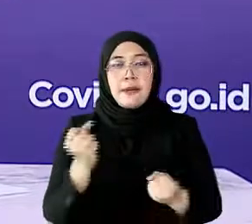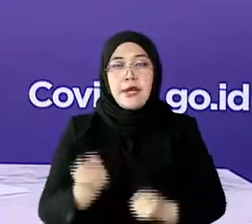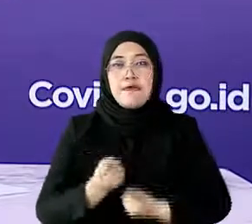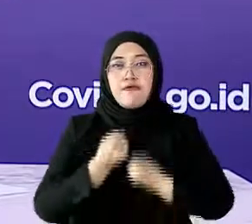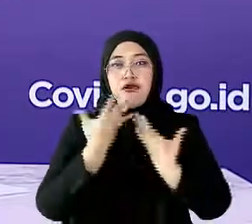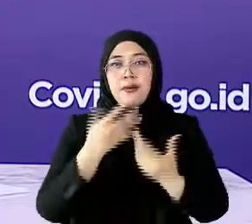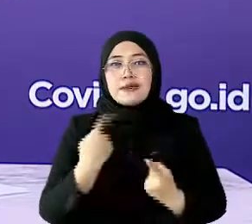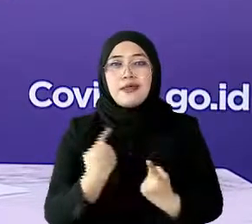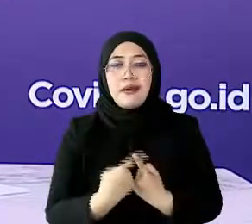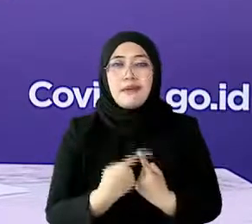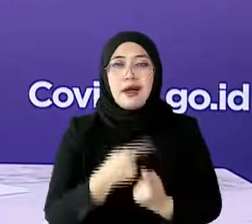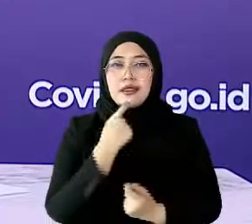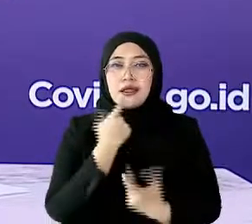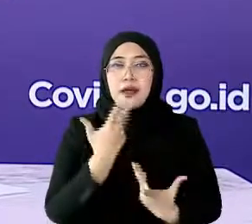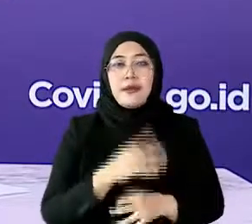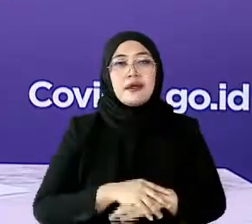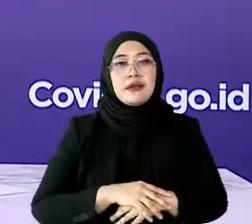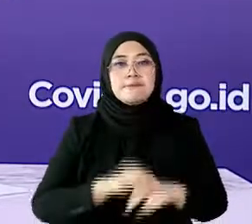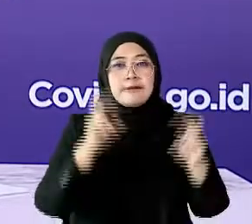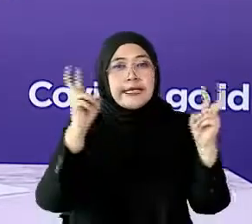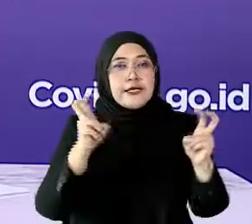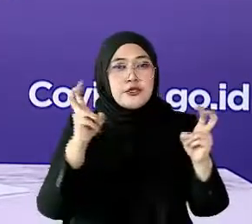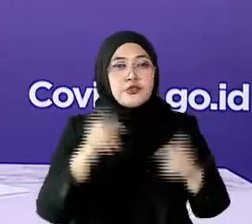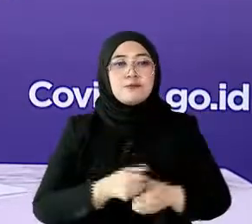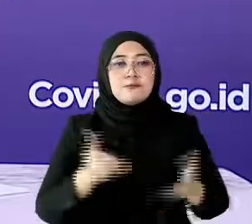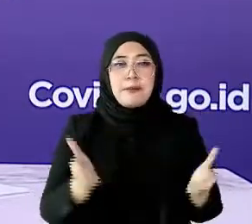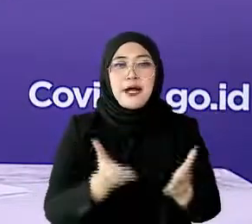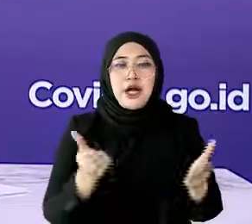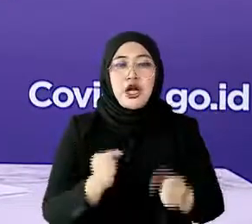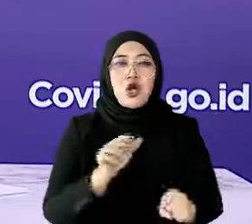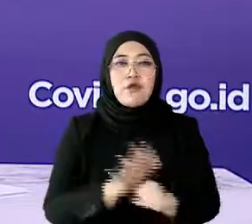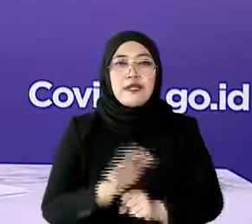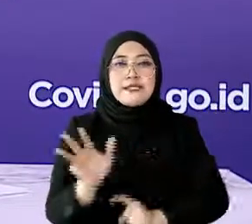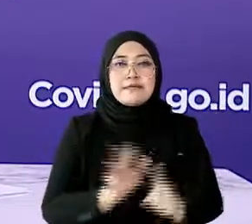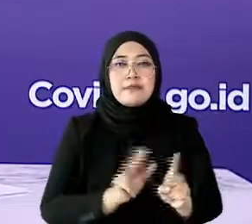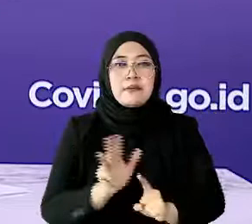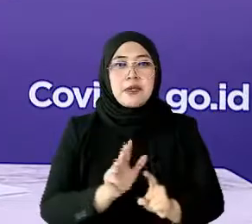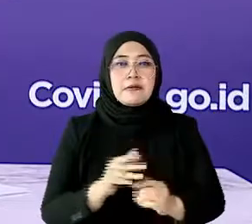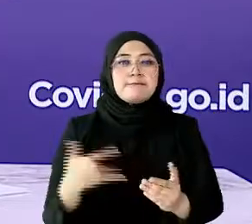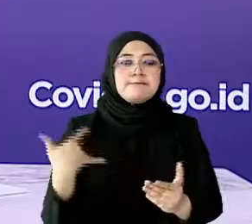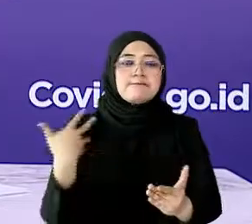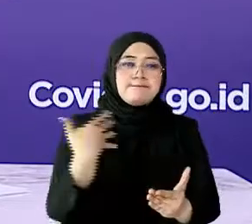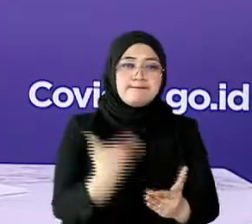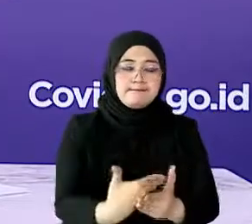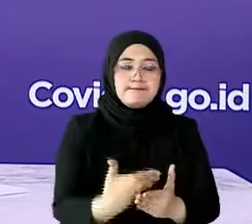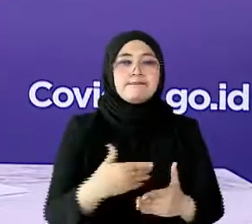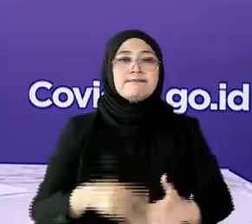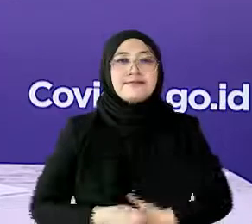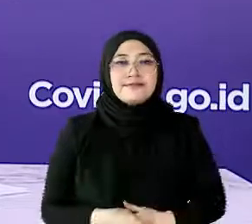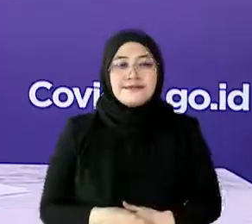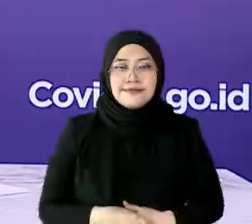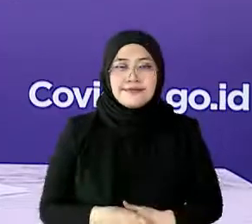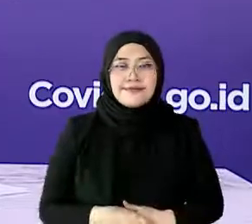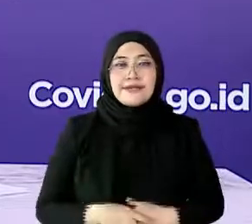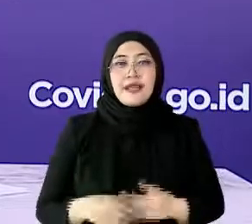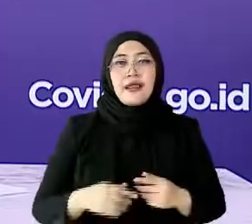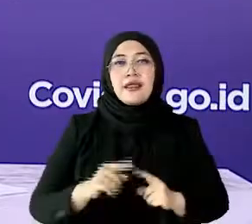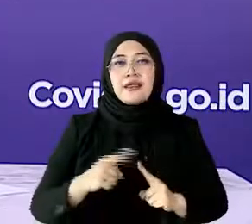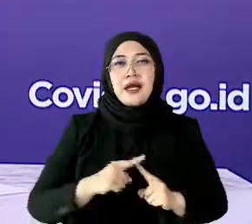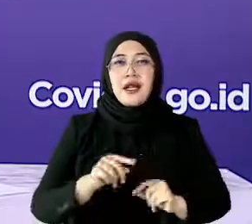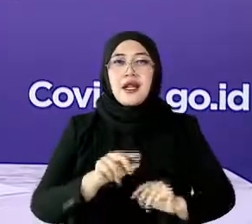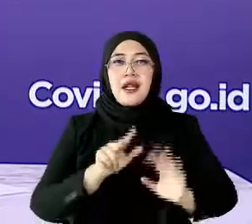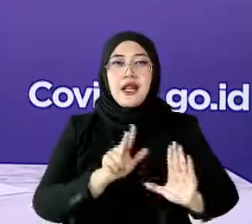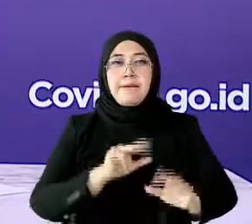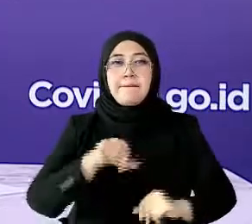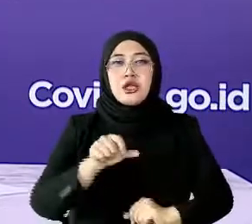informasi tambahan terkait isu penanganan coffee 19 dalam beberapa hari terakhir ini hai per tanggal